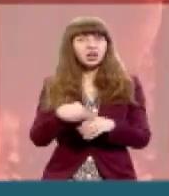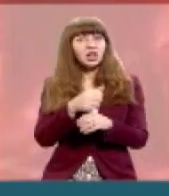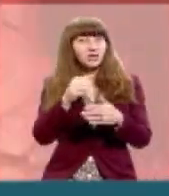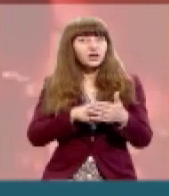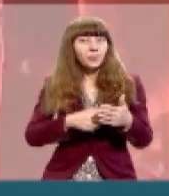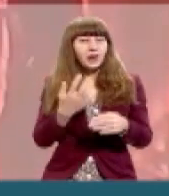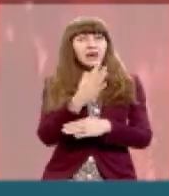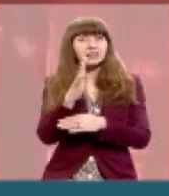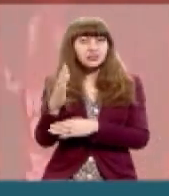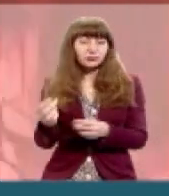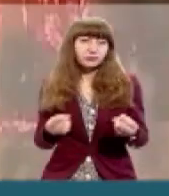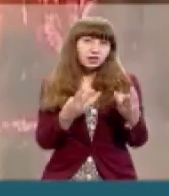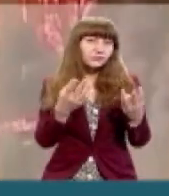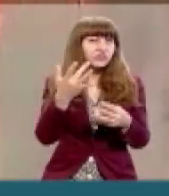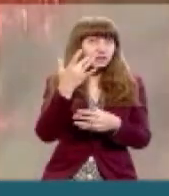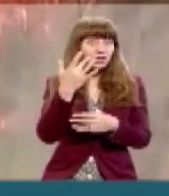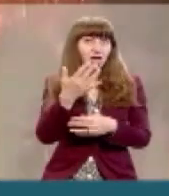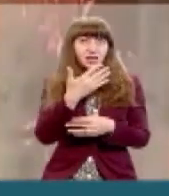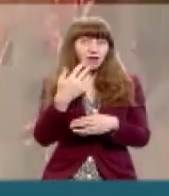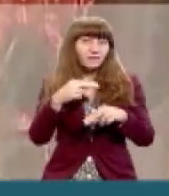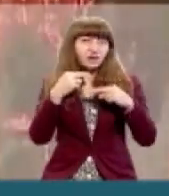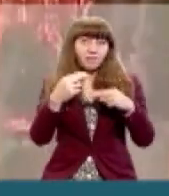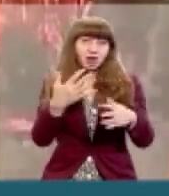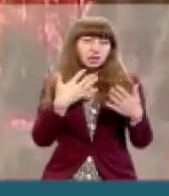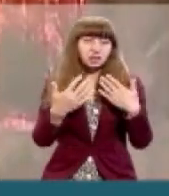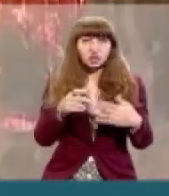причиной лесостепных пожаров послужило неосторожное